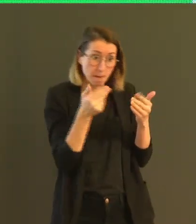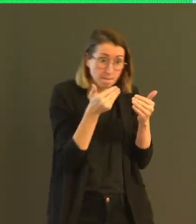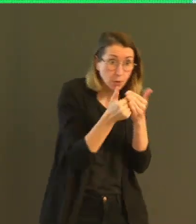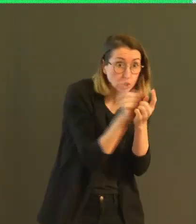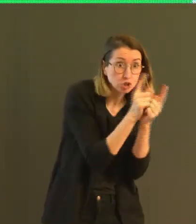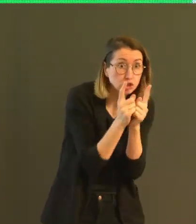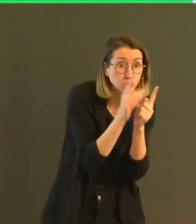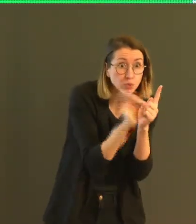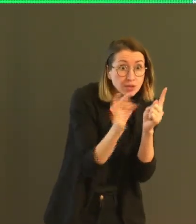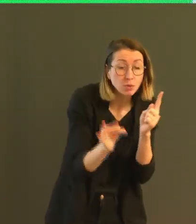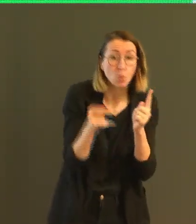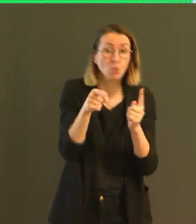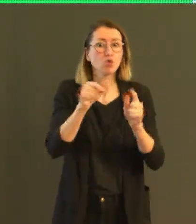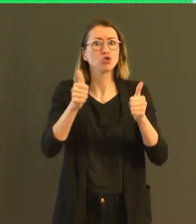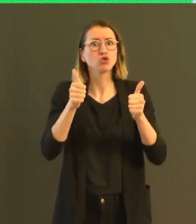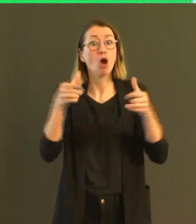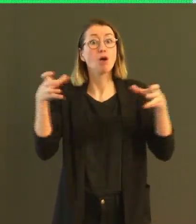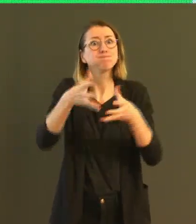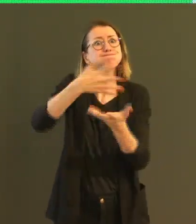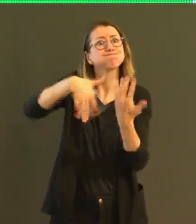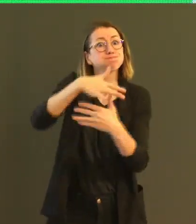circonstances très différentes